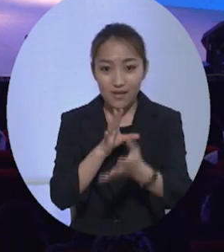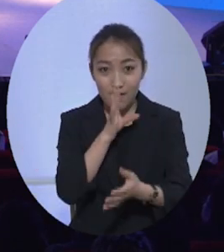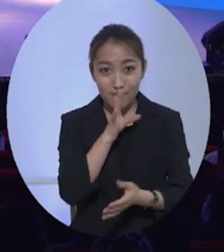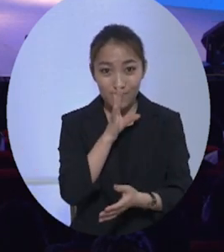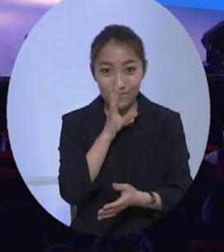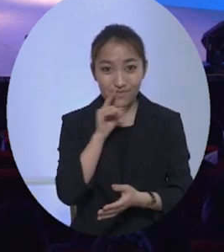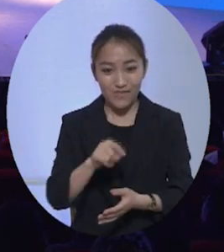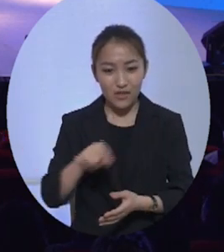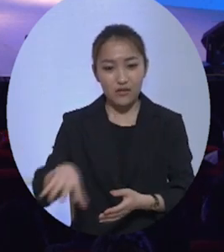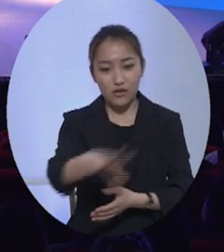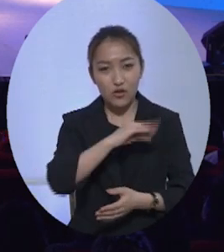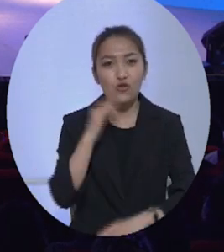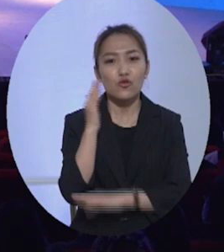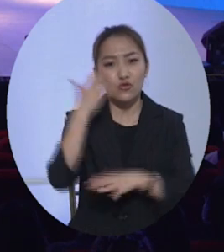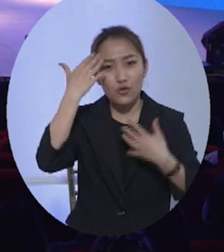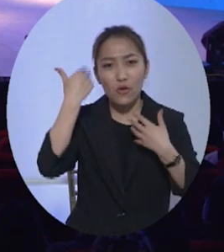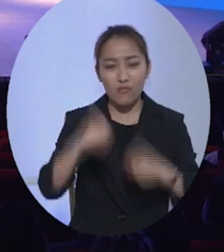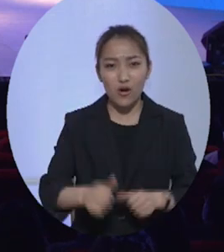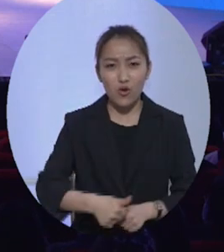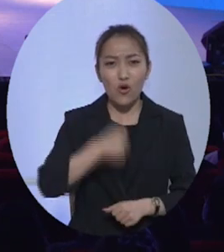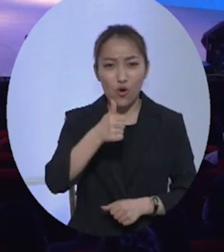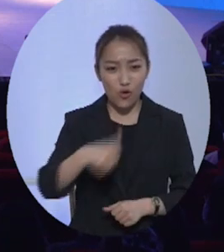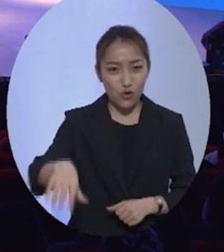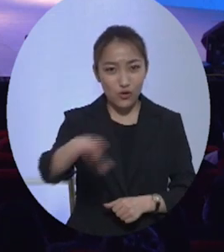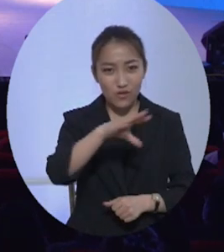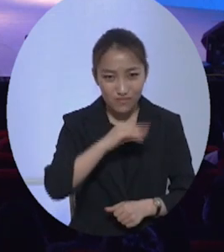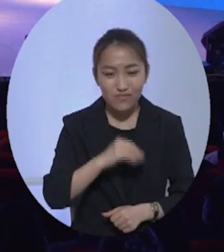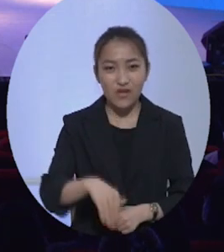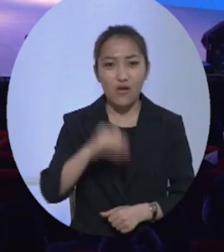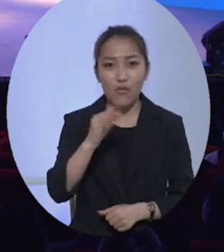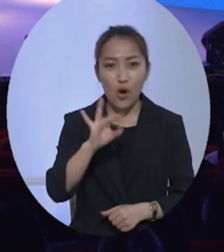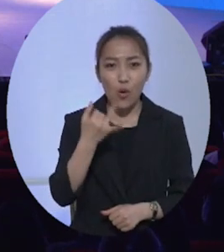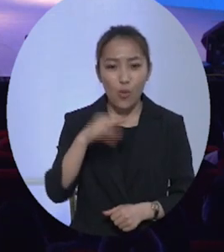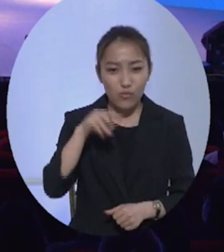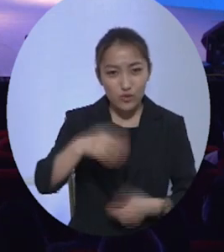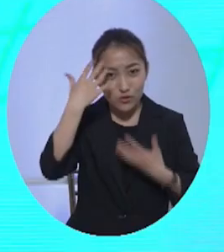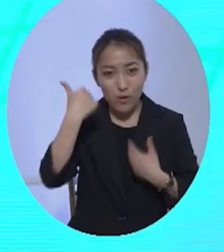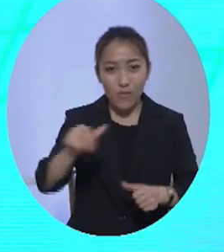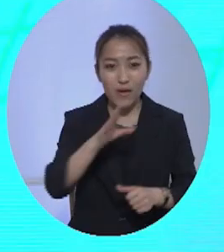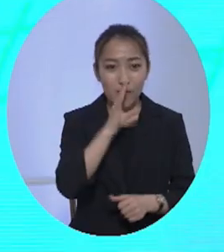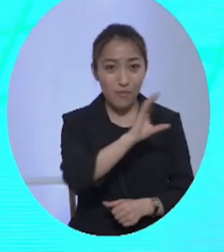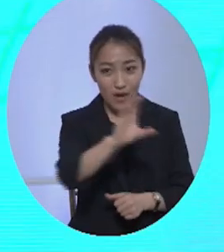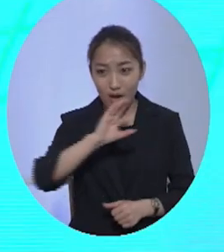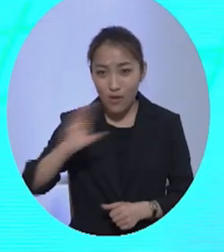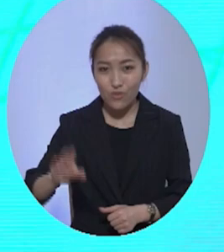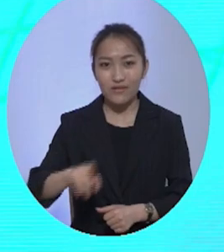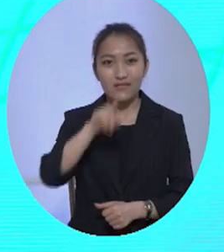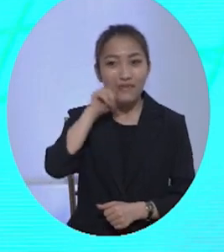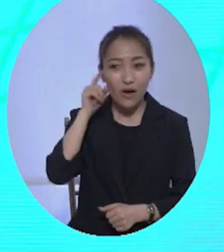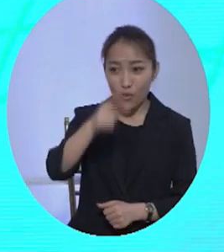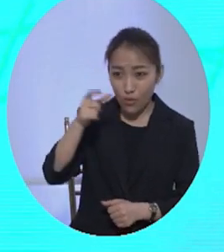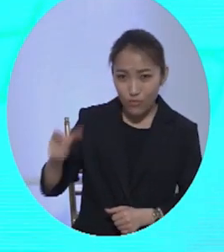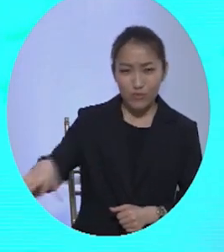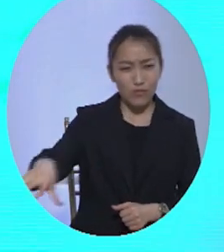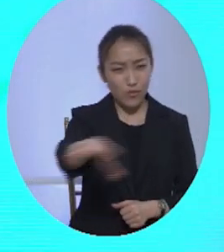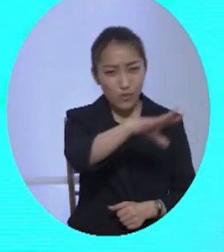гэж зохион байгуулж энэ сайхан одоо ивэнтийг зохион байгуулж байгаа энэ одоо байгууллагууд тэгээ залуучуудаа